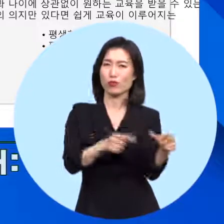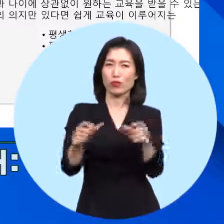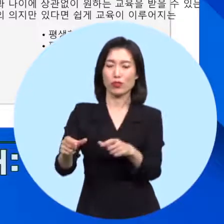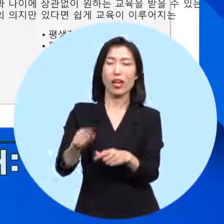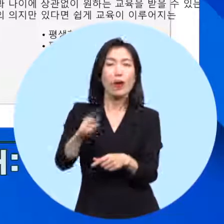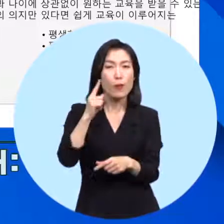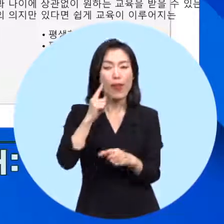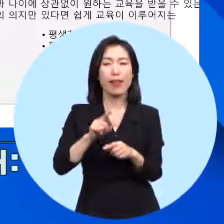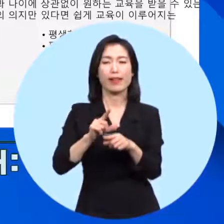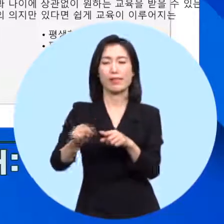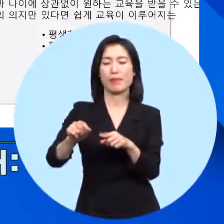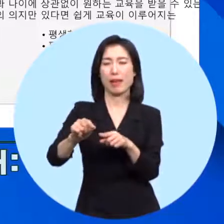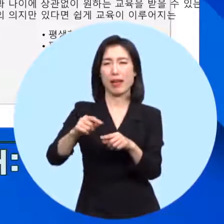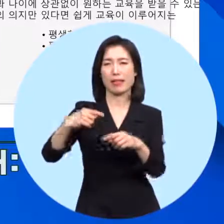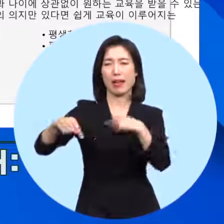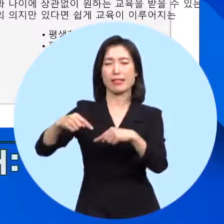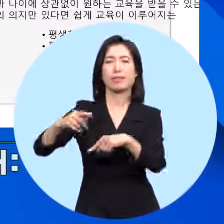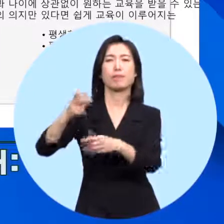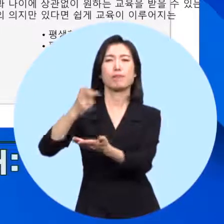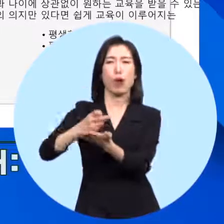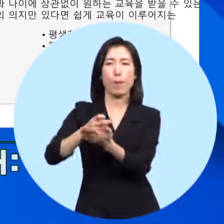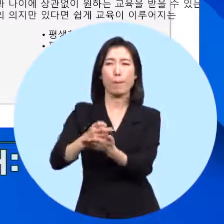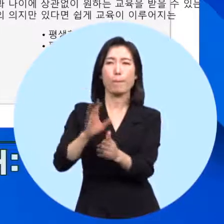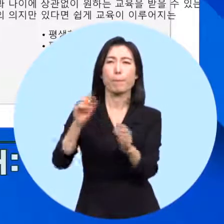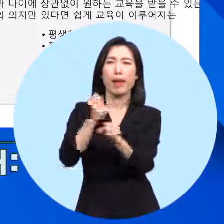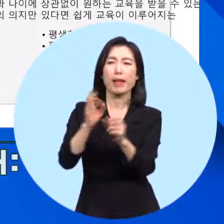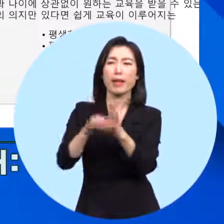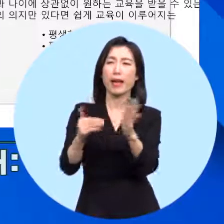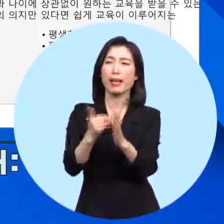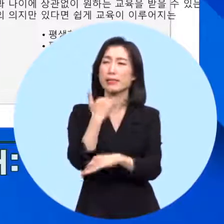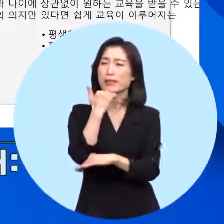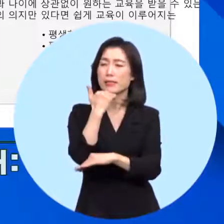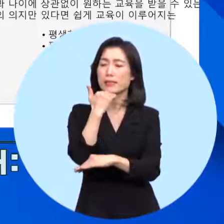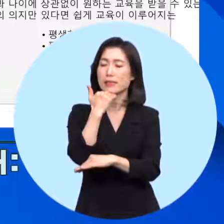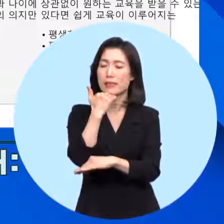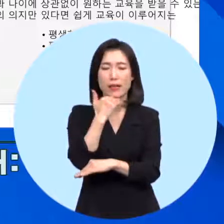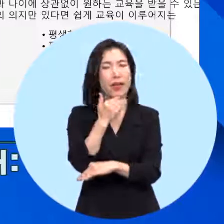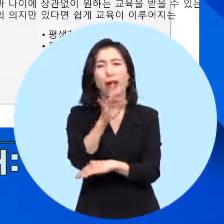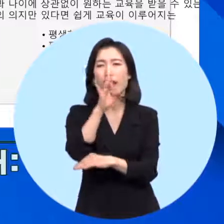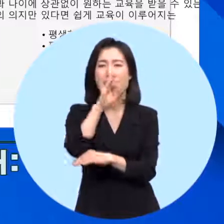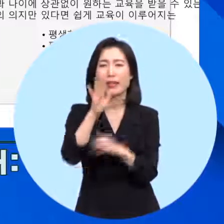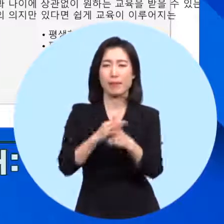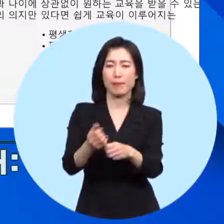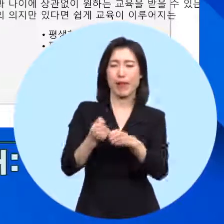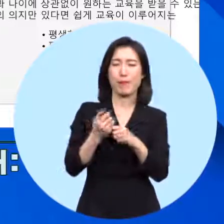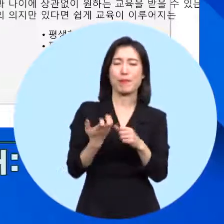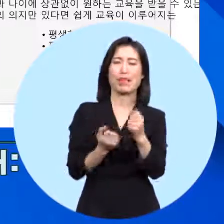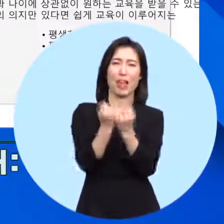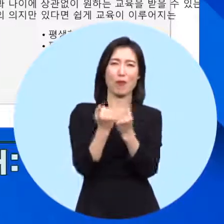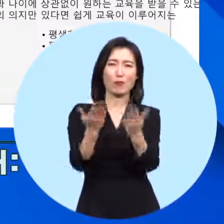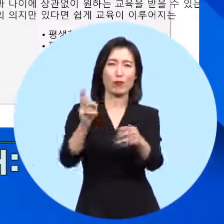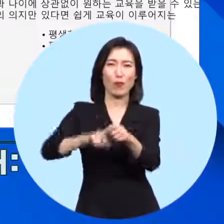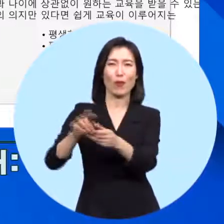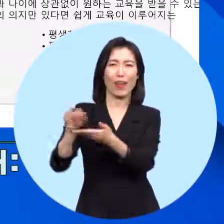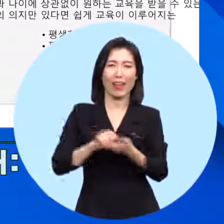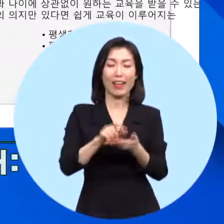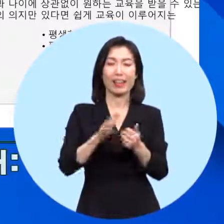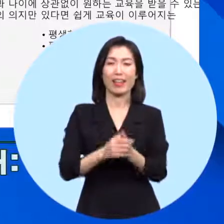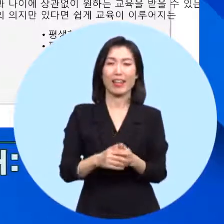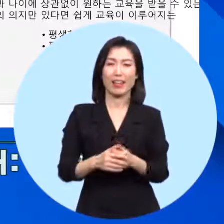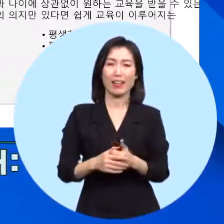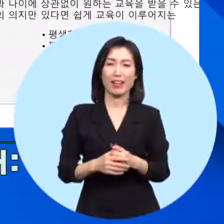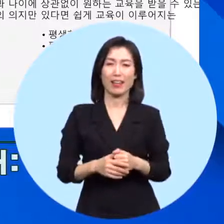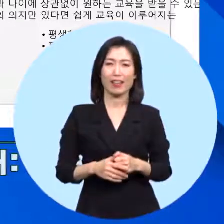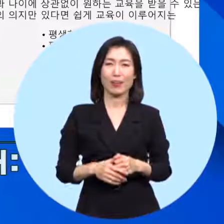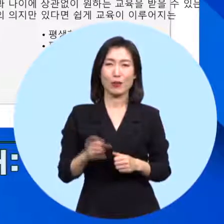지자체법이 개정되기를 기다릴 수가 없다는 겁니다. 그리고 기다리고